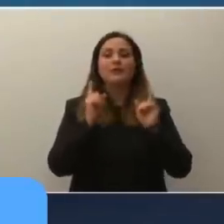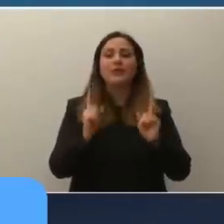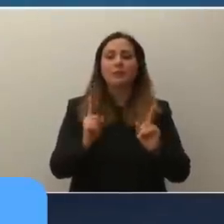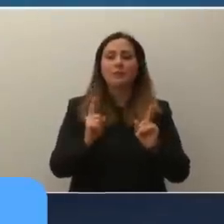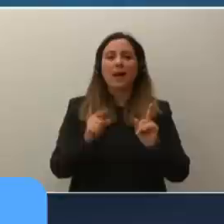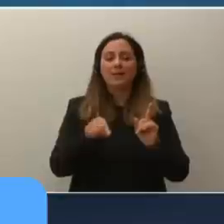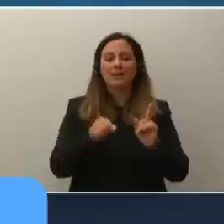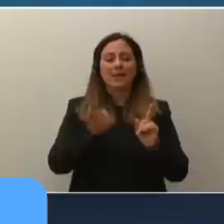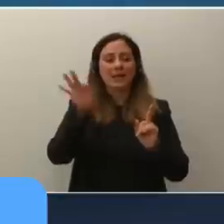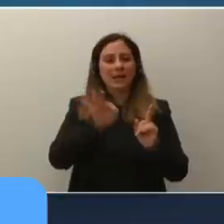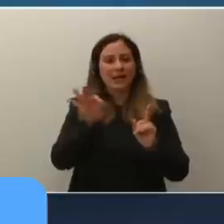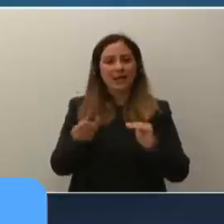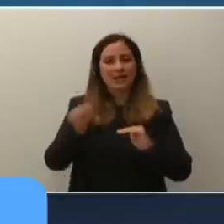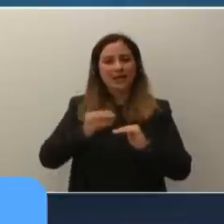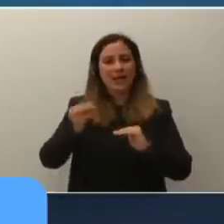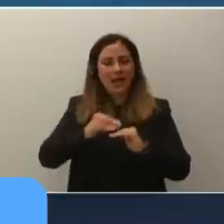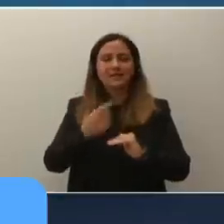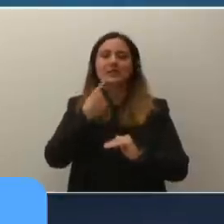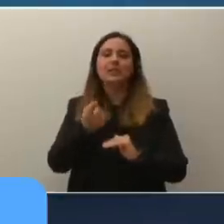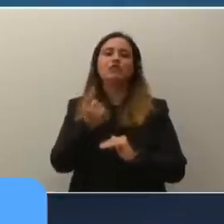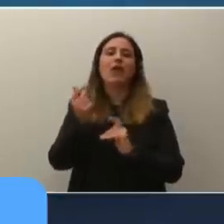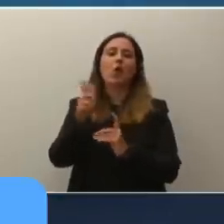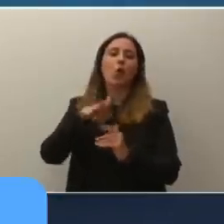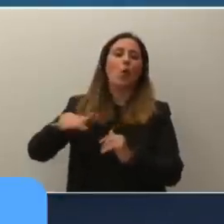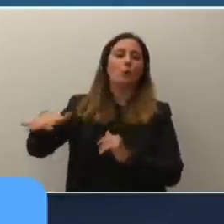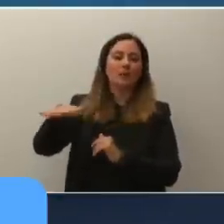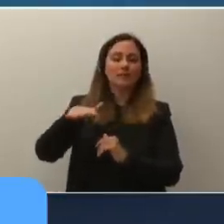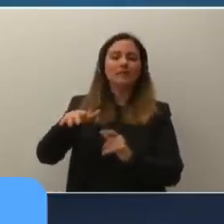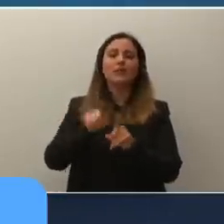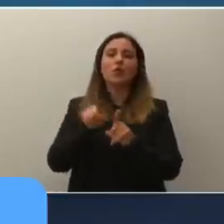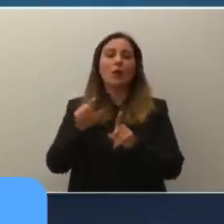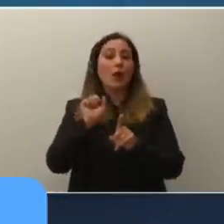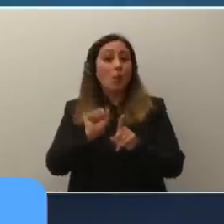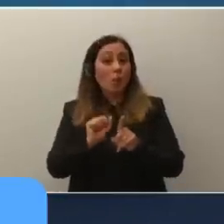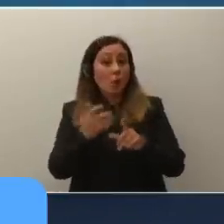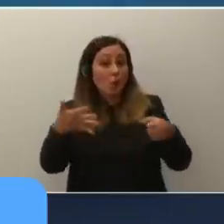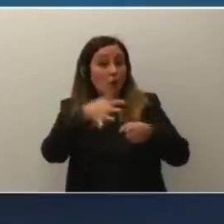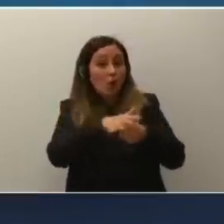come si dice con gli economisti, di servire il debito.